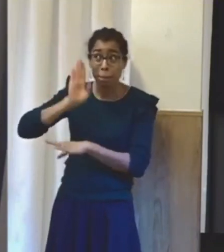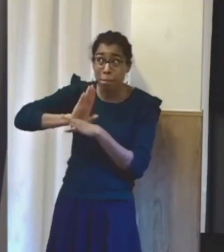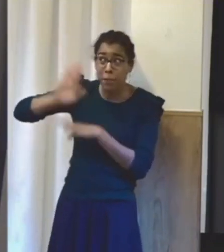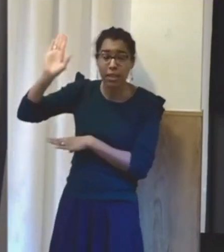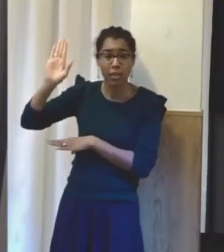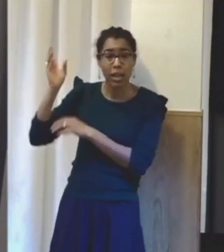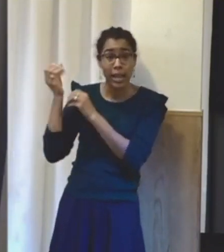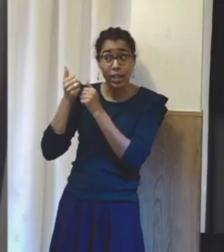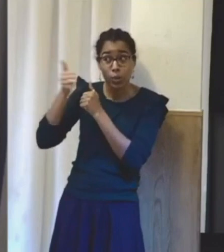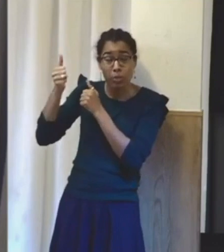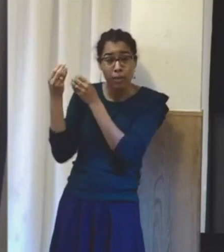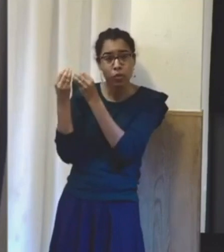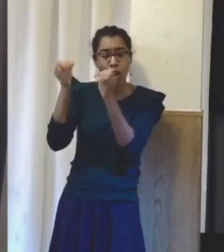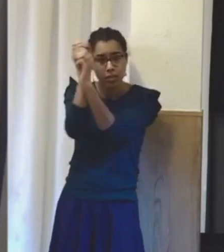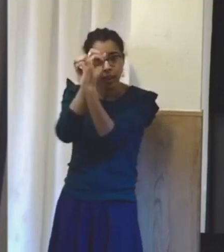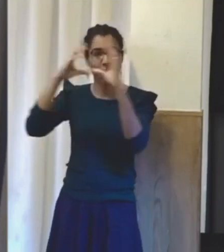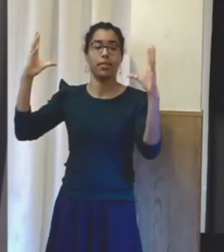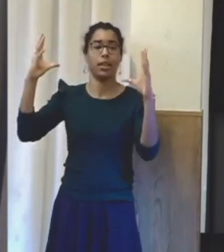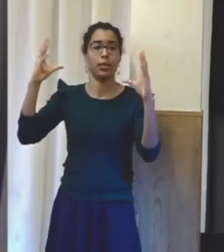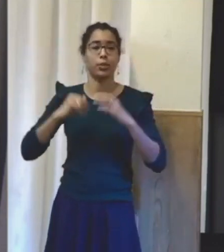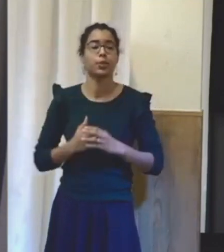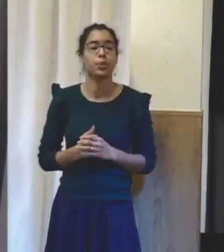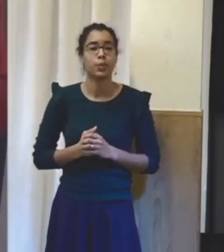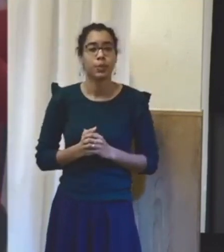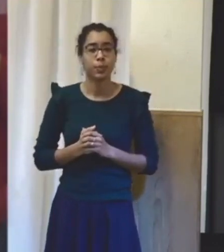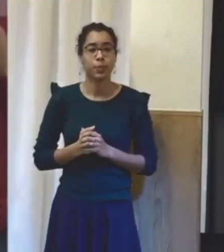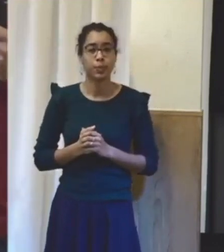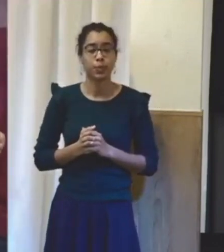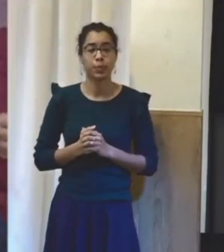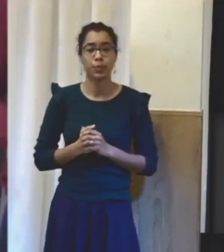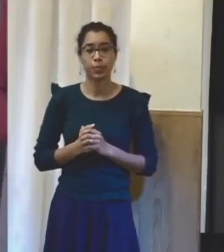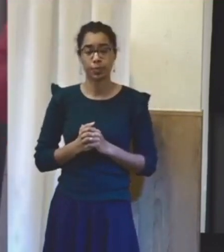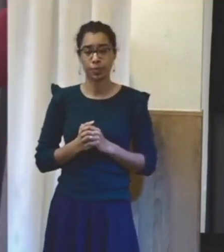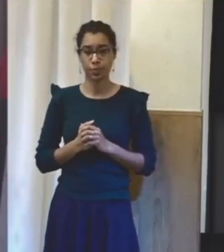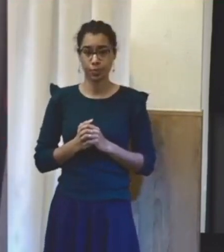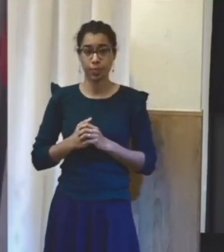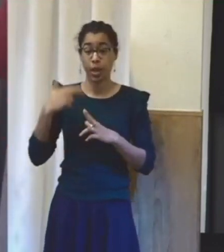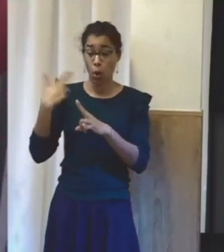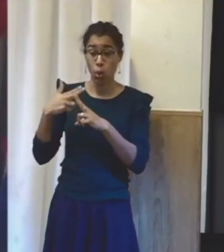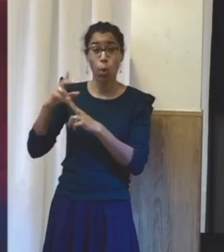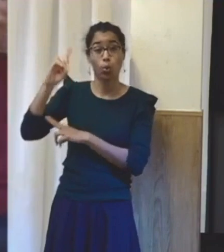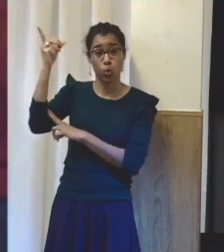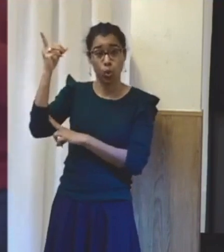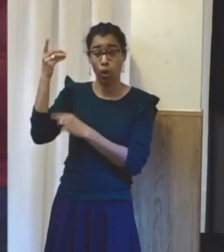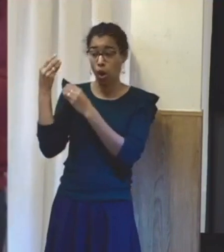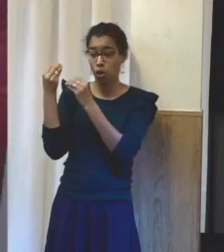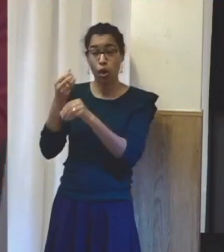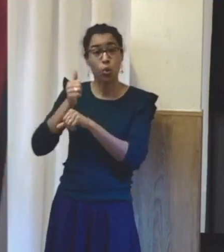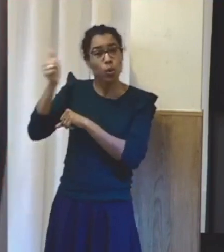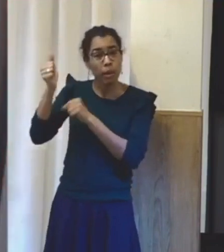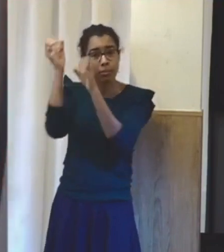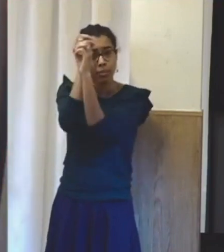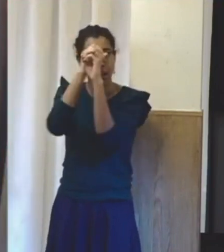à est sa propre révélation. Le nom de Dieu est sa propre